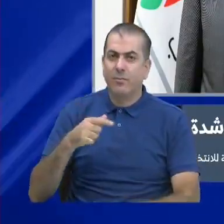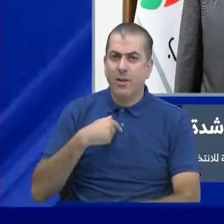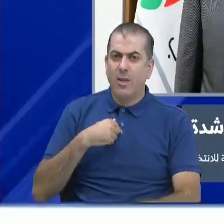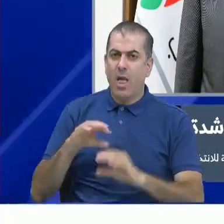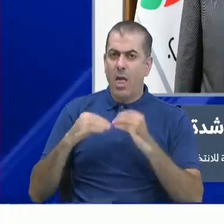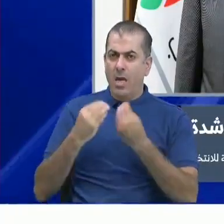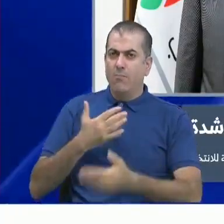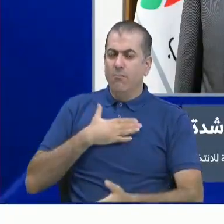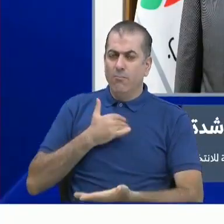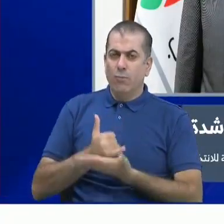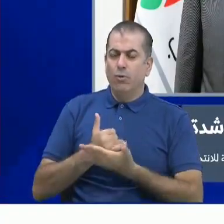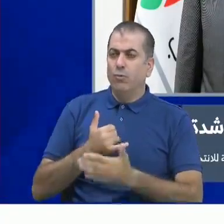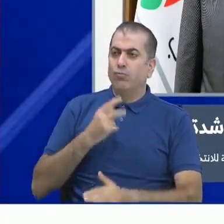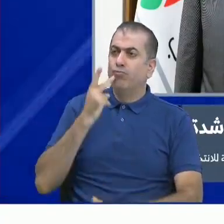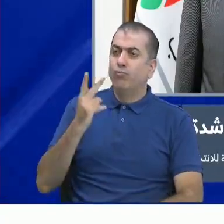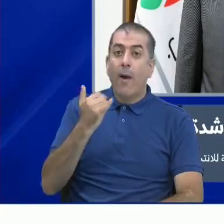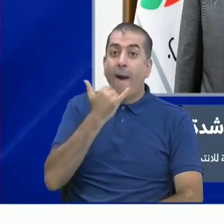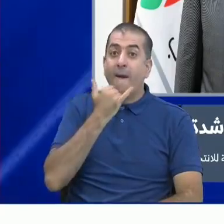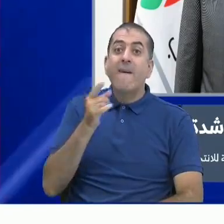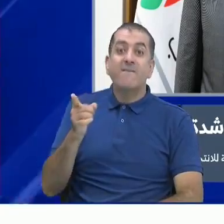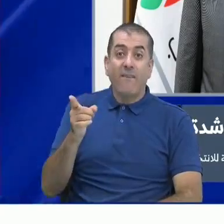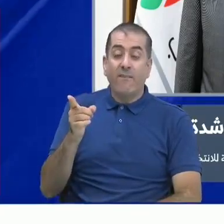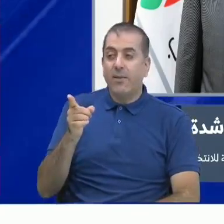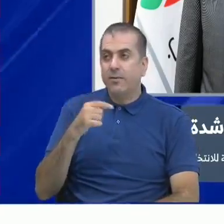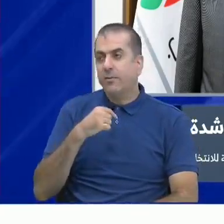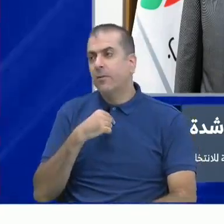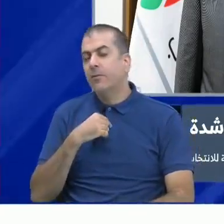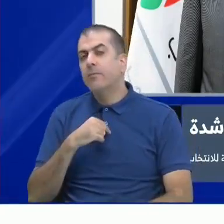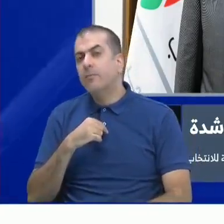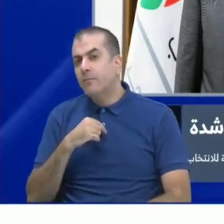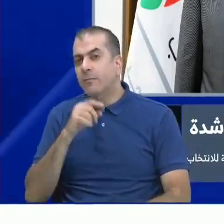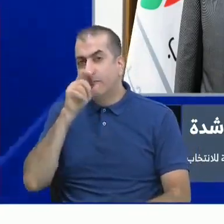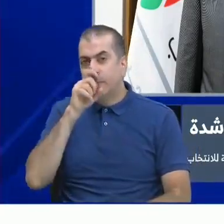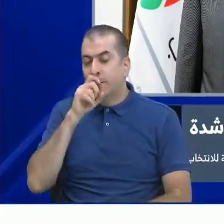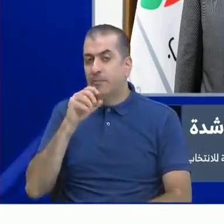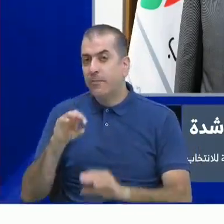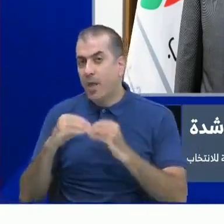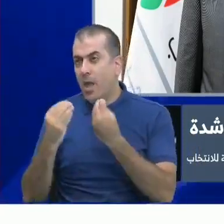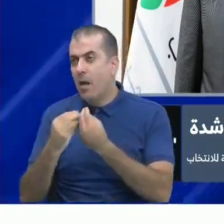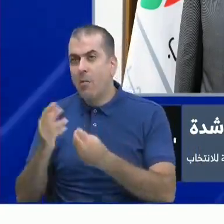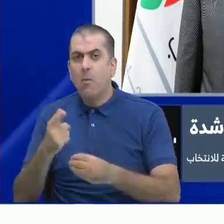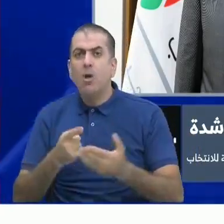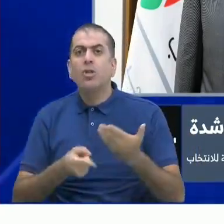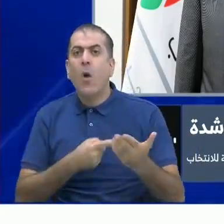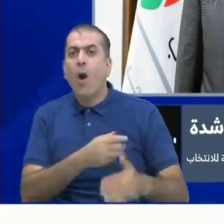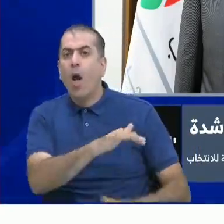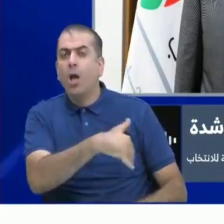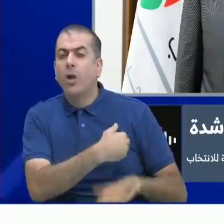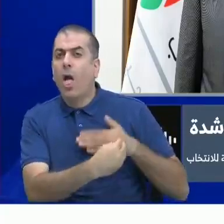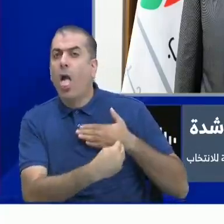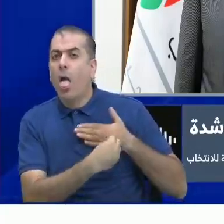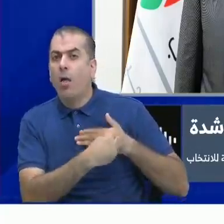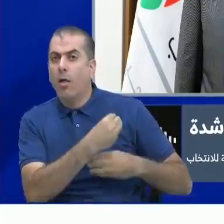جهة، أو التي يعني يمكن أن تكون مقدمة للهيئة بشكل شكوى أو